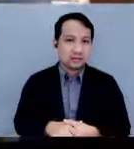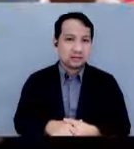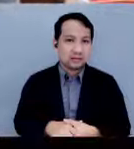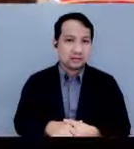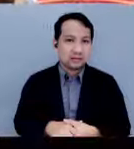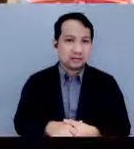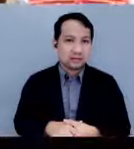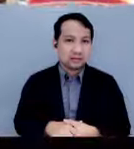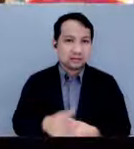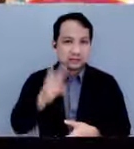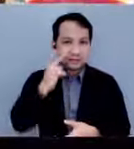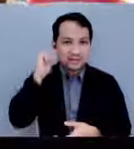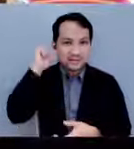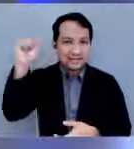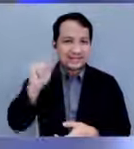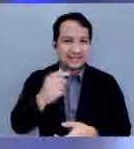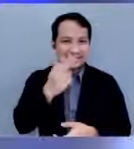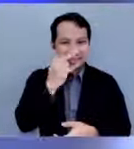mangarap. Woo!